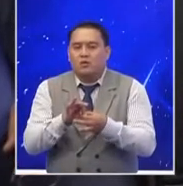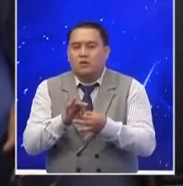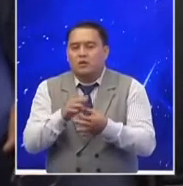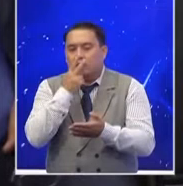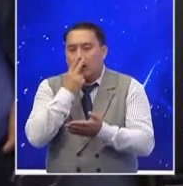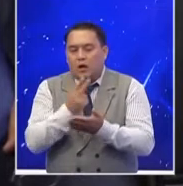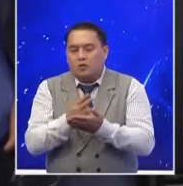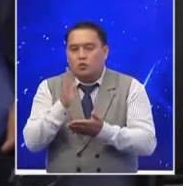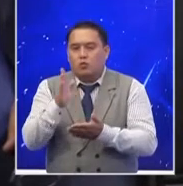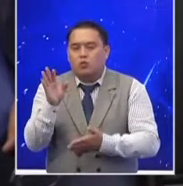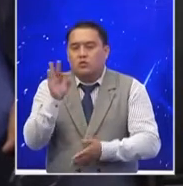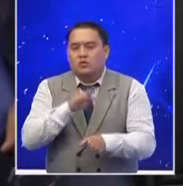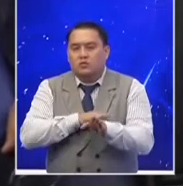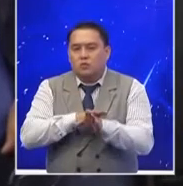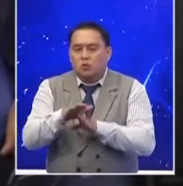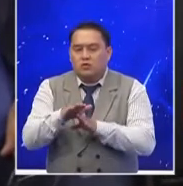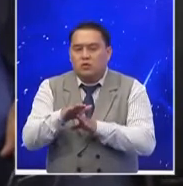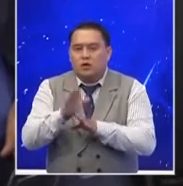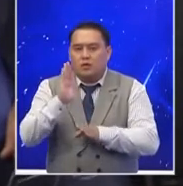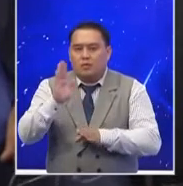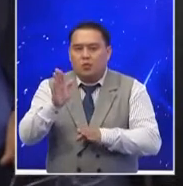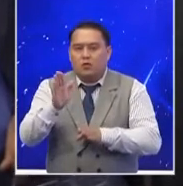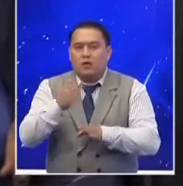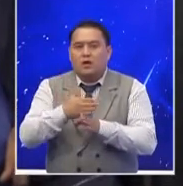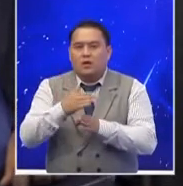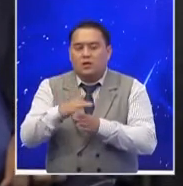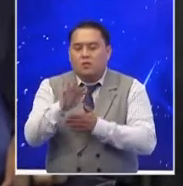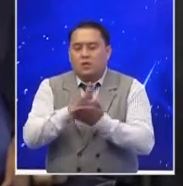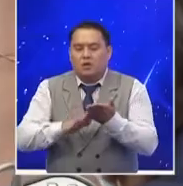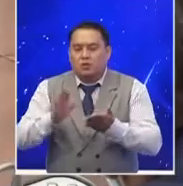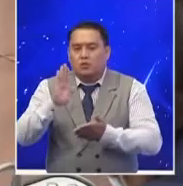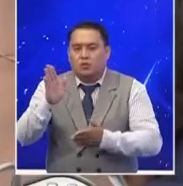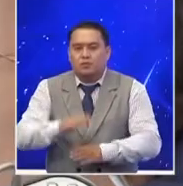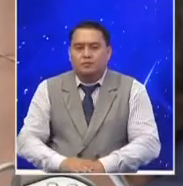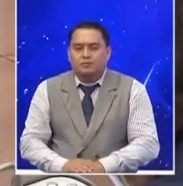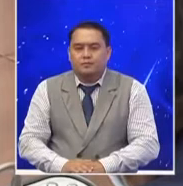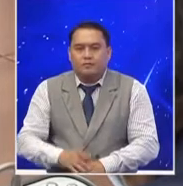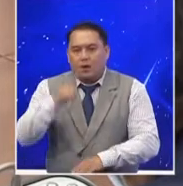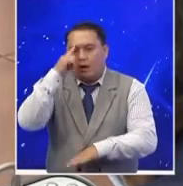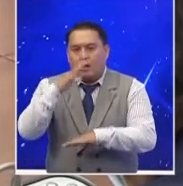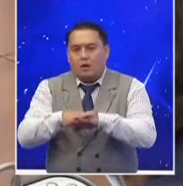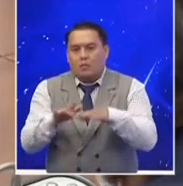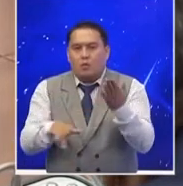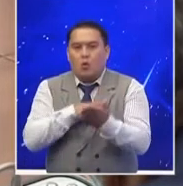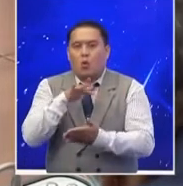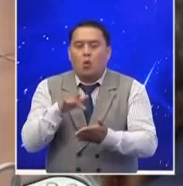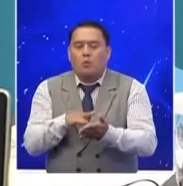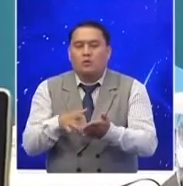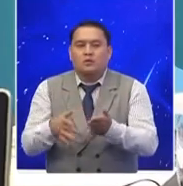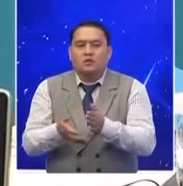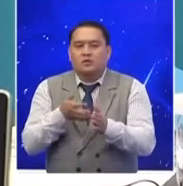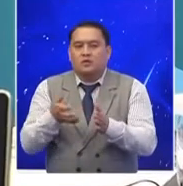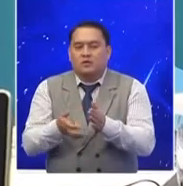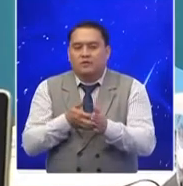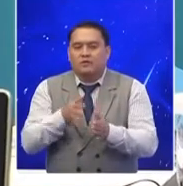показатель будет исполнен, Амангалович. Кредиты будут розданы, движение есть. Однако аким области посчитал эту работу недостаточной, отметив,